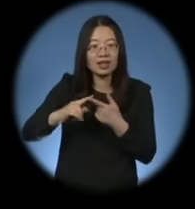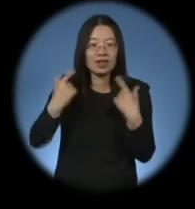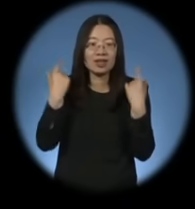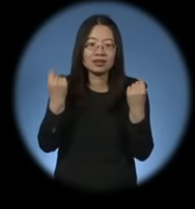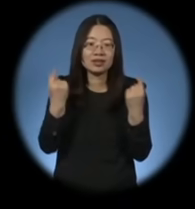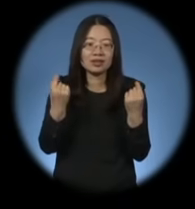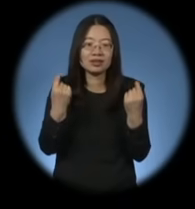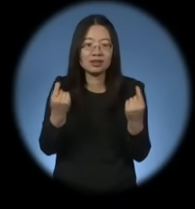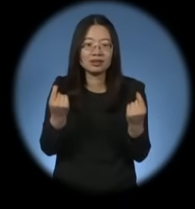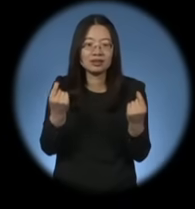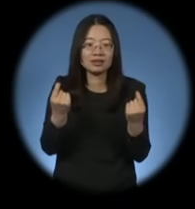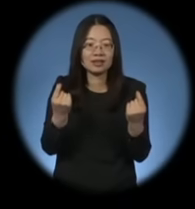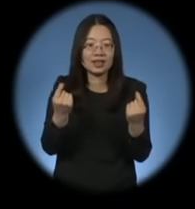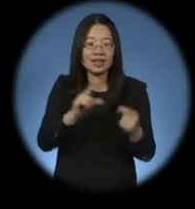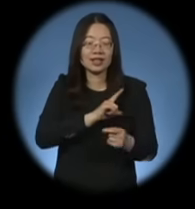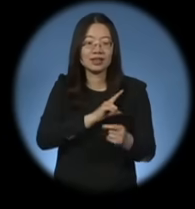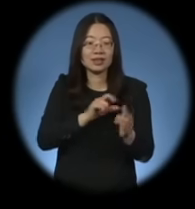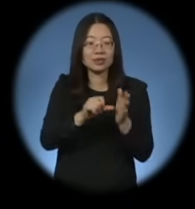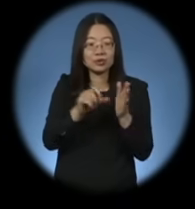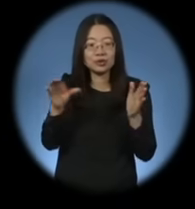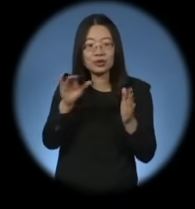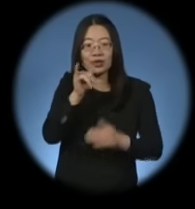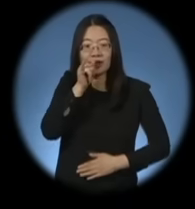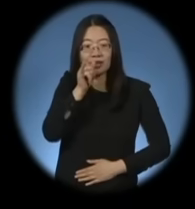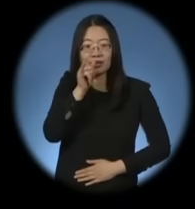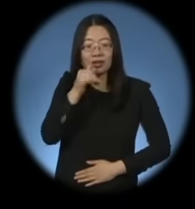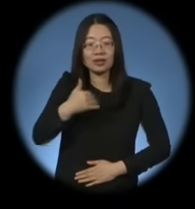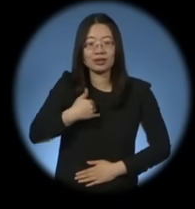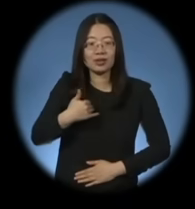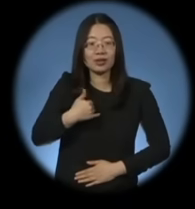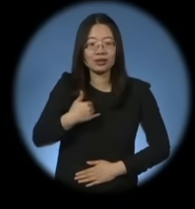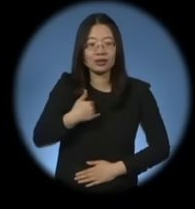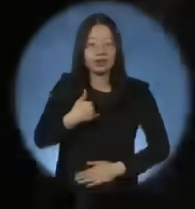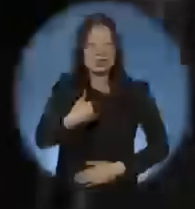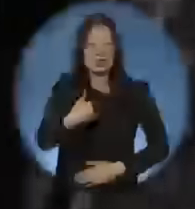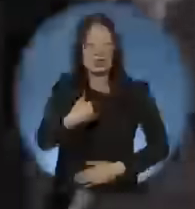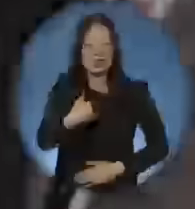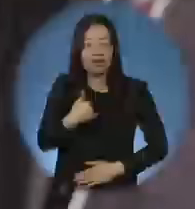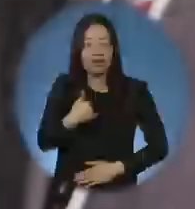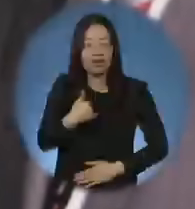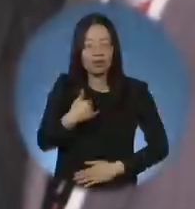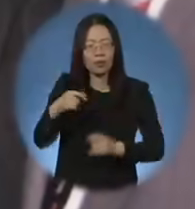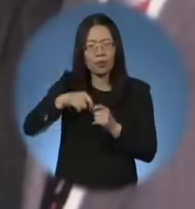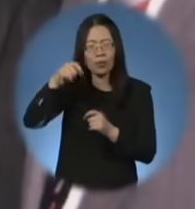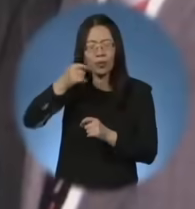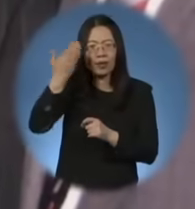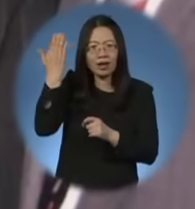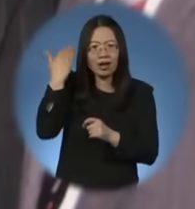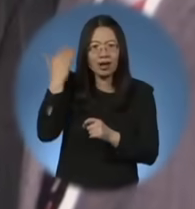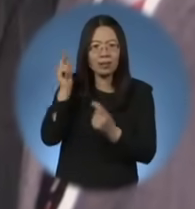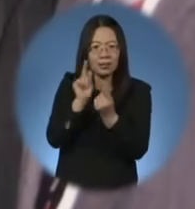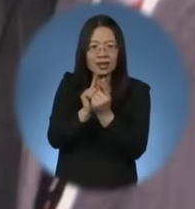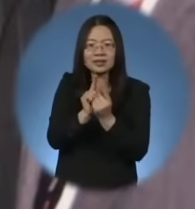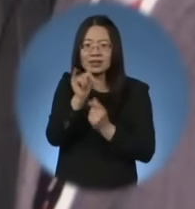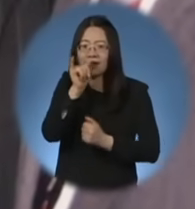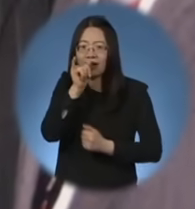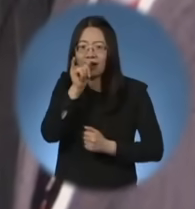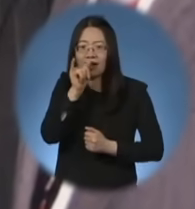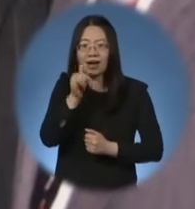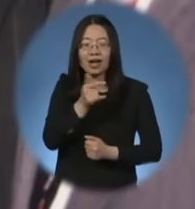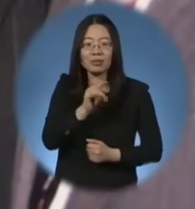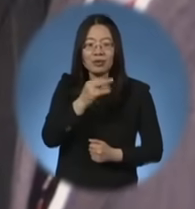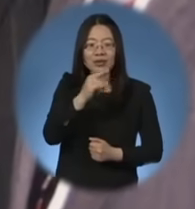아직까지도 이름 저 알려진 많이 알려져 있고 저도 포장이라고 해요 저도 오래전에 벤 적이